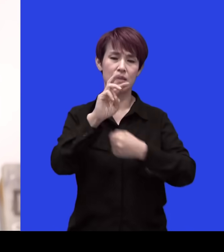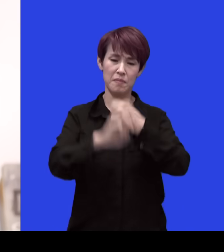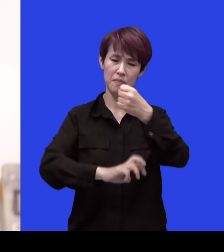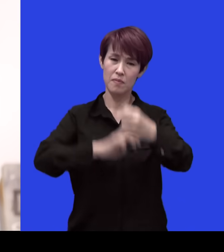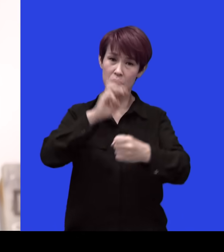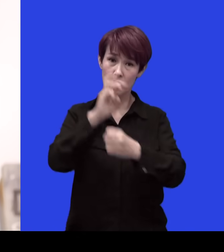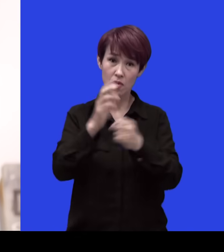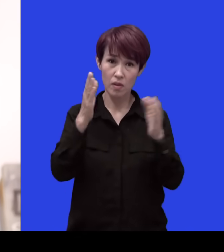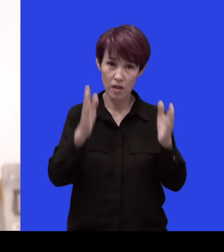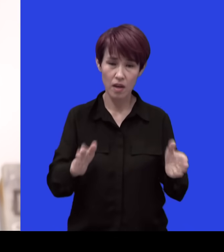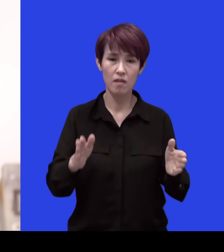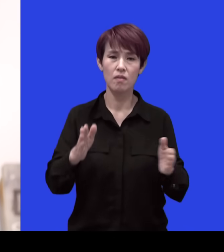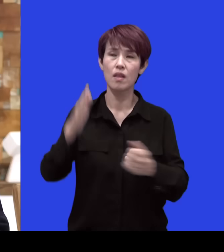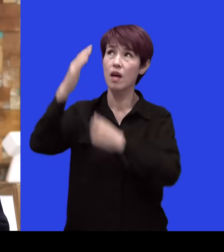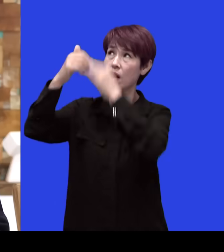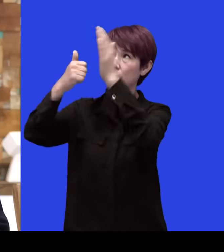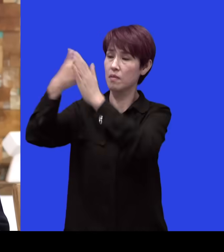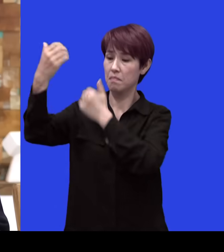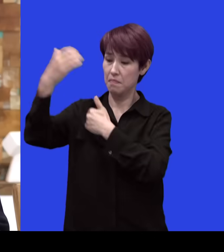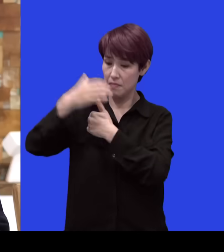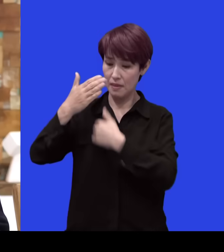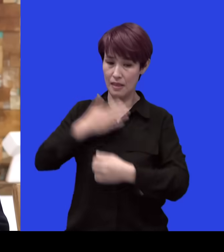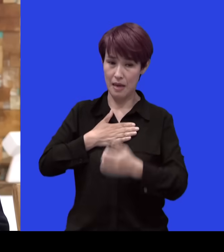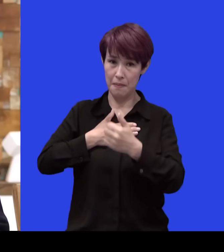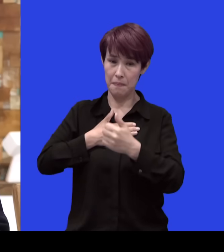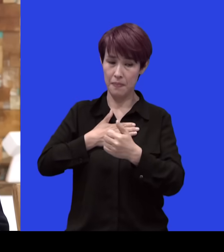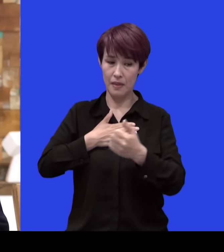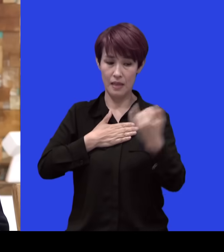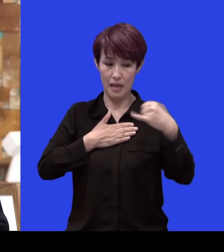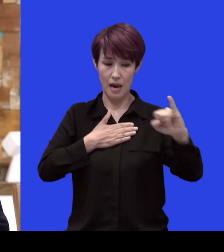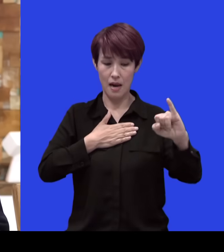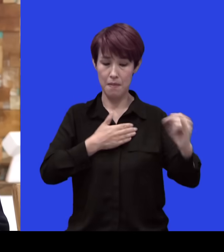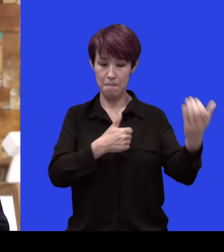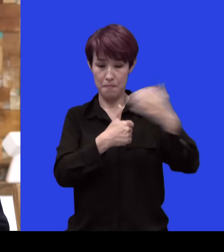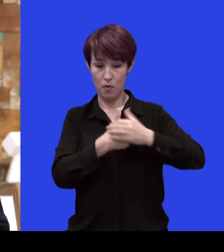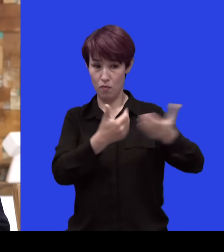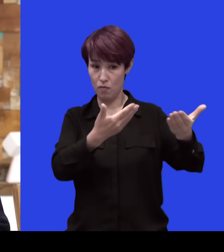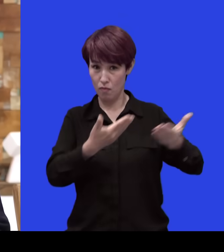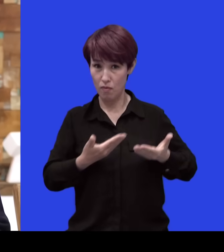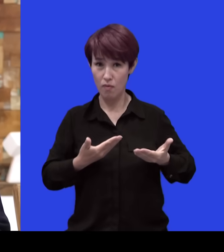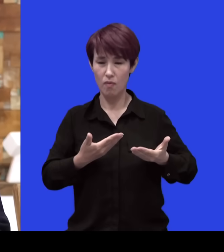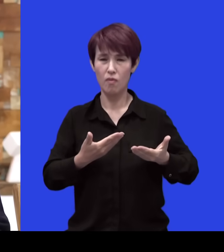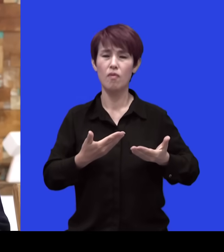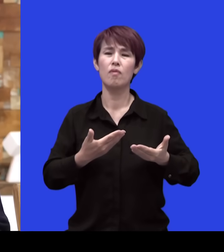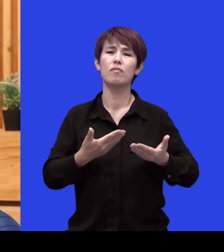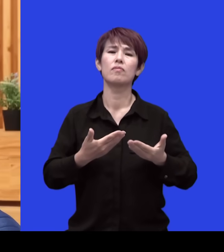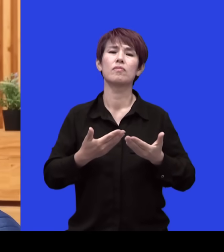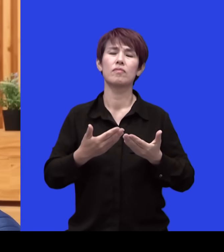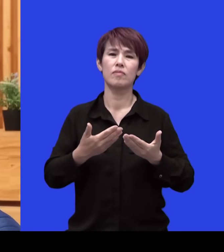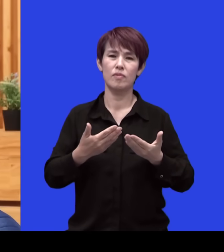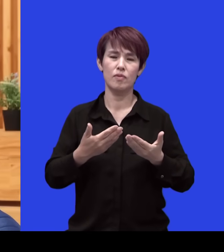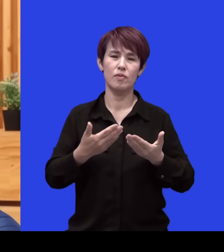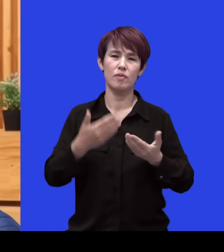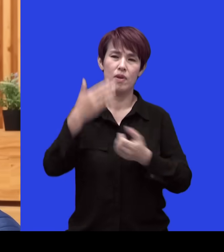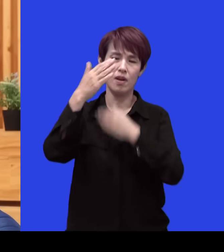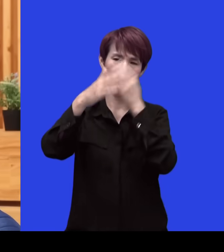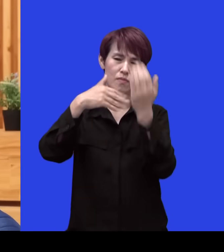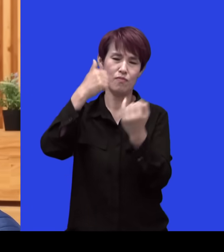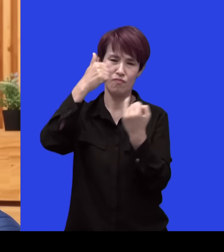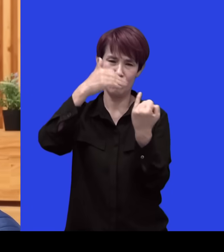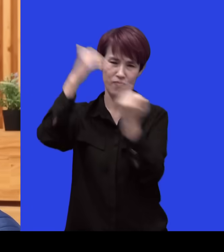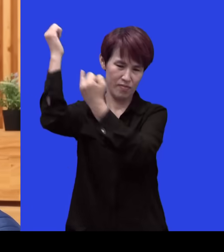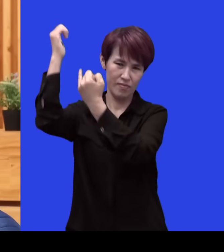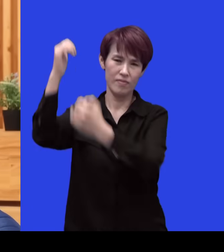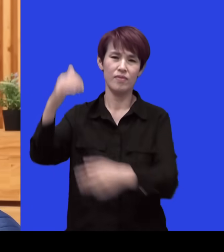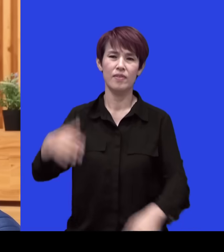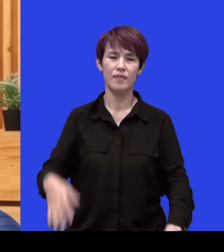맡겼다가 하나님 데려가신 거고. 그리고 그 힘든 시간들을 어떻게 이겨내셨을까? 사실은 사실